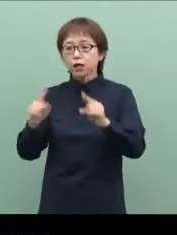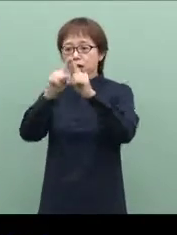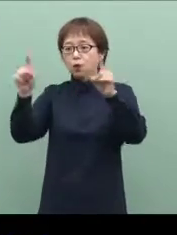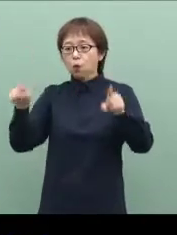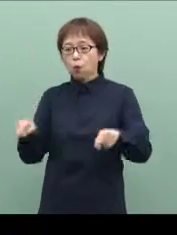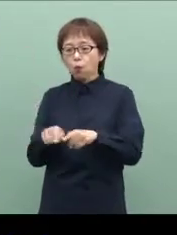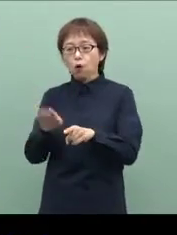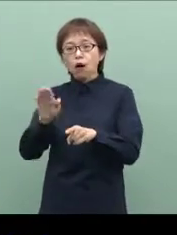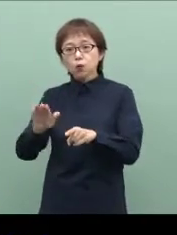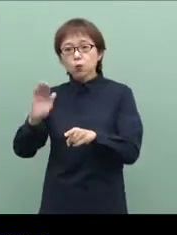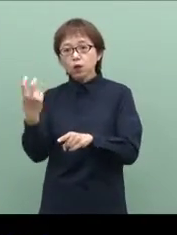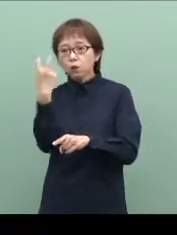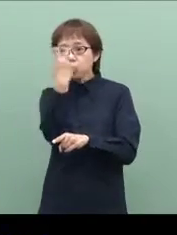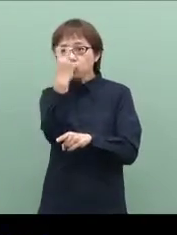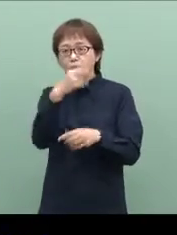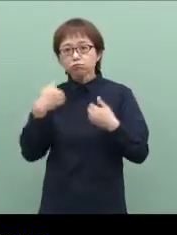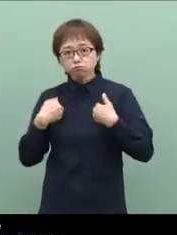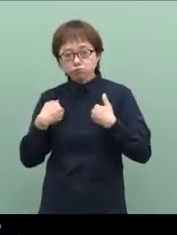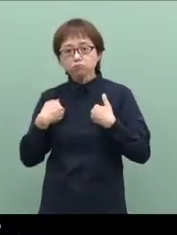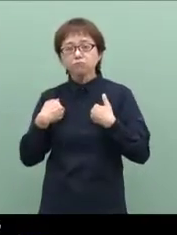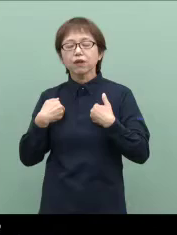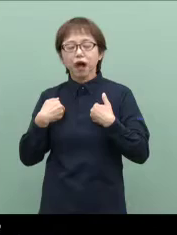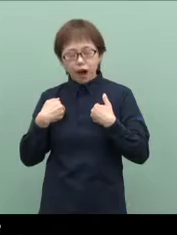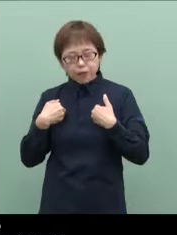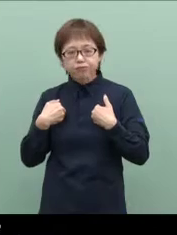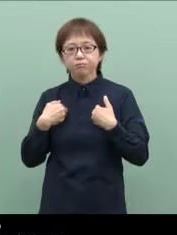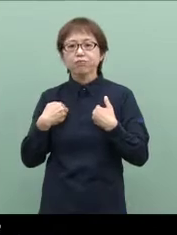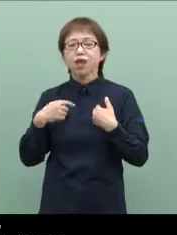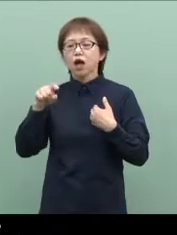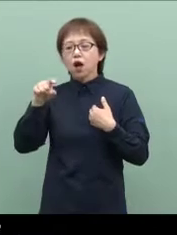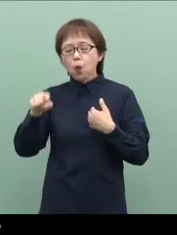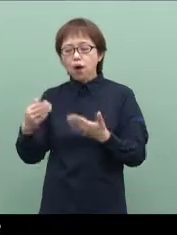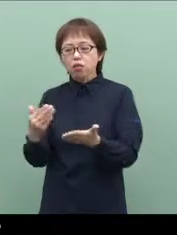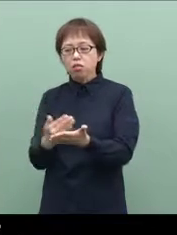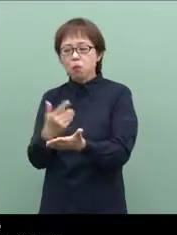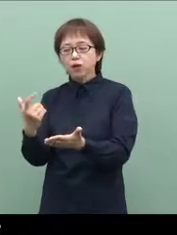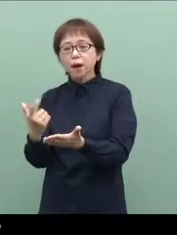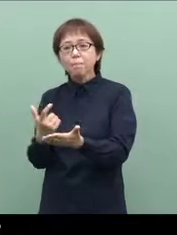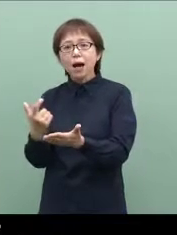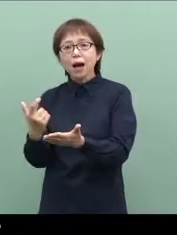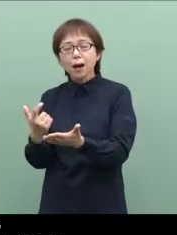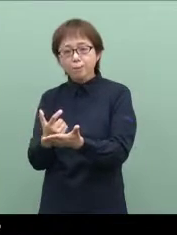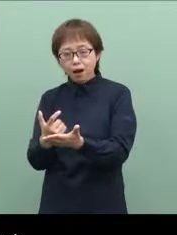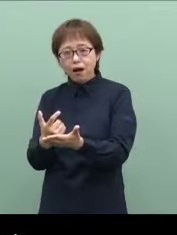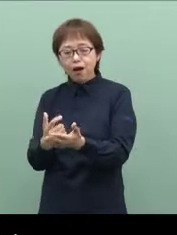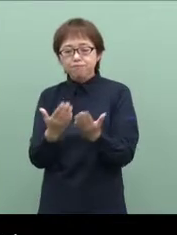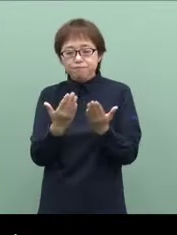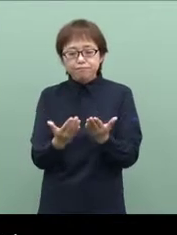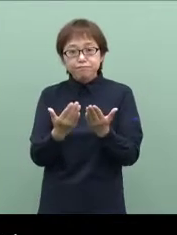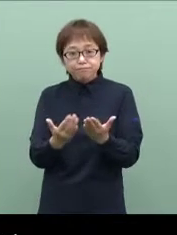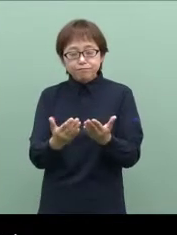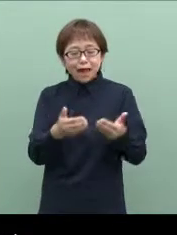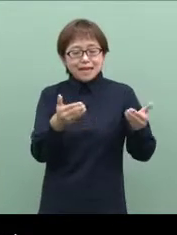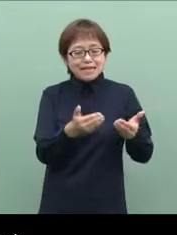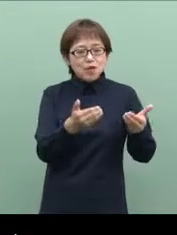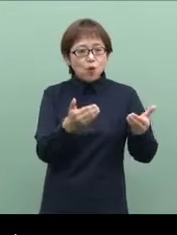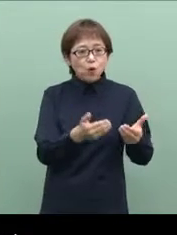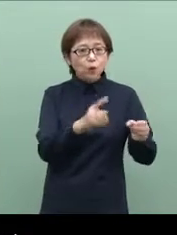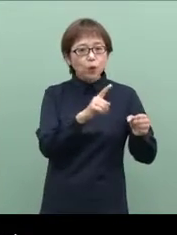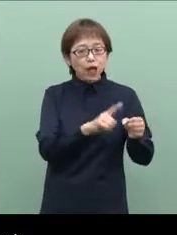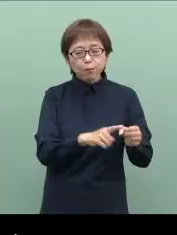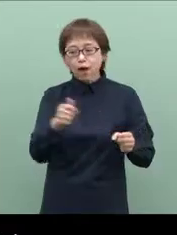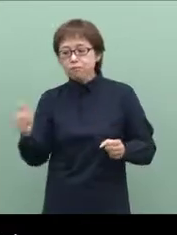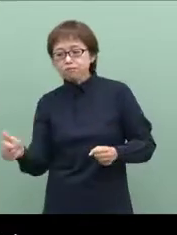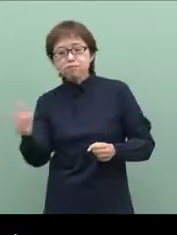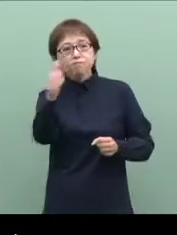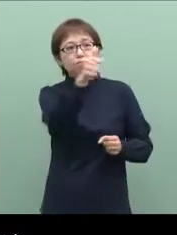勢調査をする必要があるんですか？ はい、住民票だけでは住民票を移さず転入してきた学生や単身赴任者など